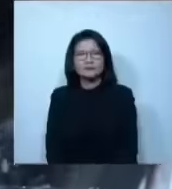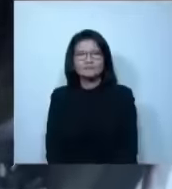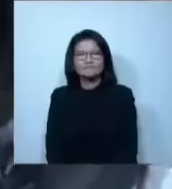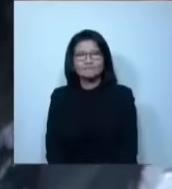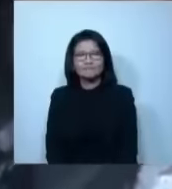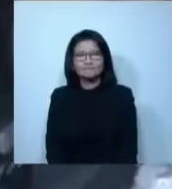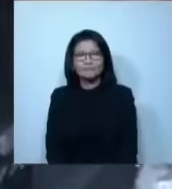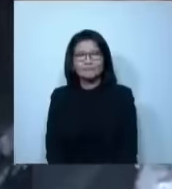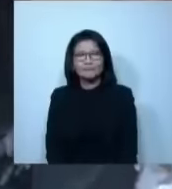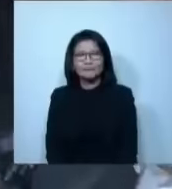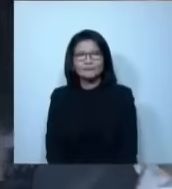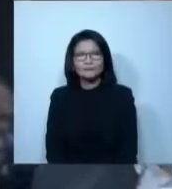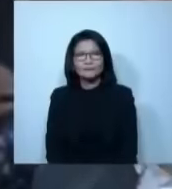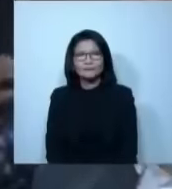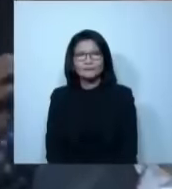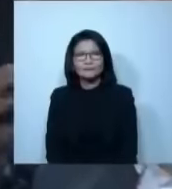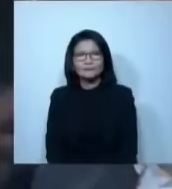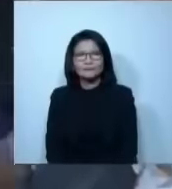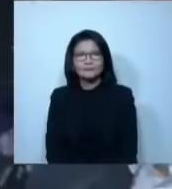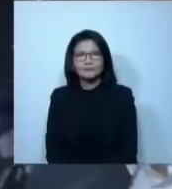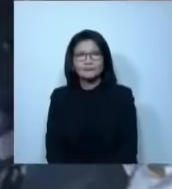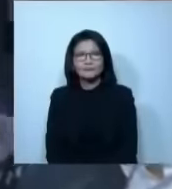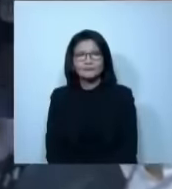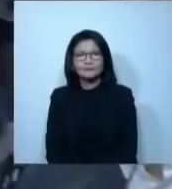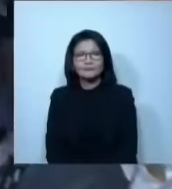Ya, dibuka silakan. Terlebih dahulu, Pak.